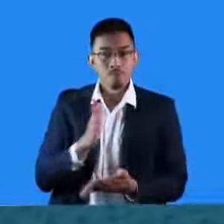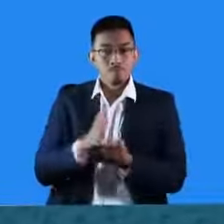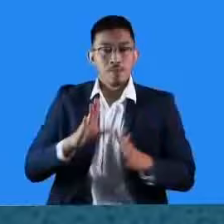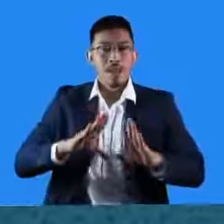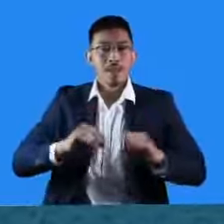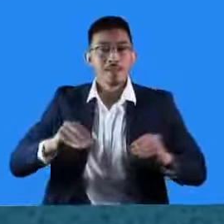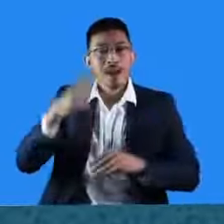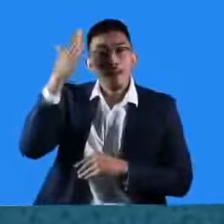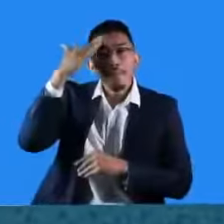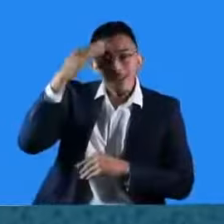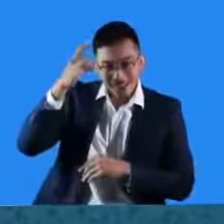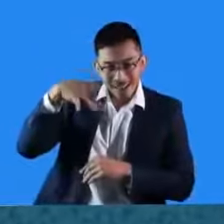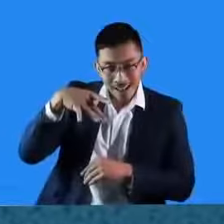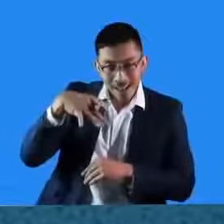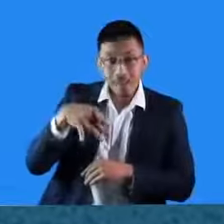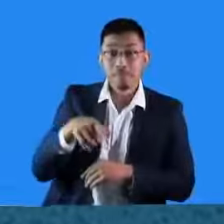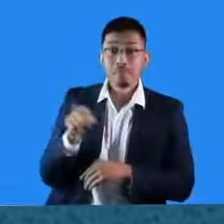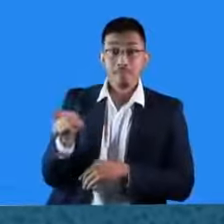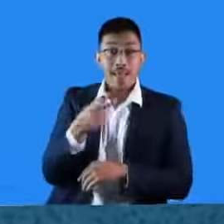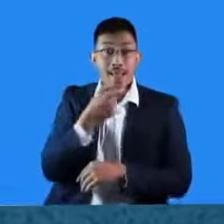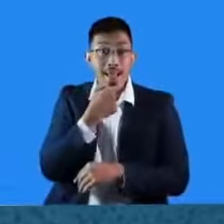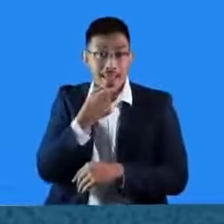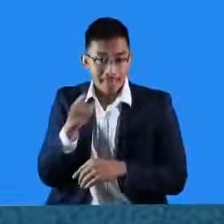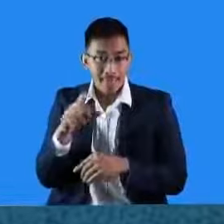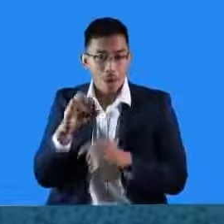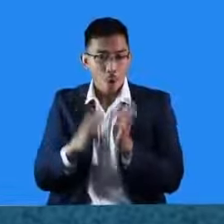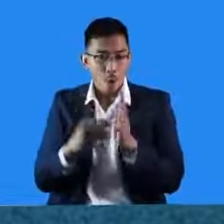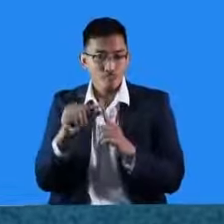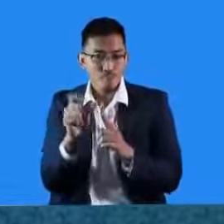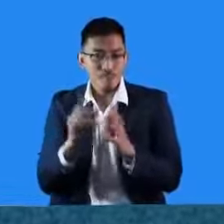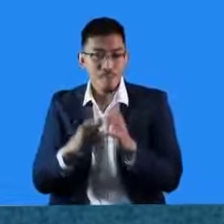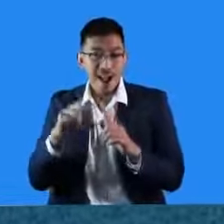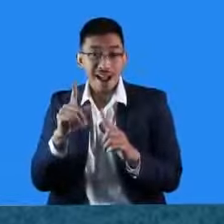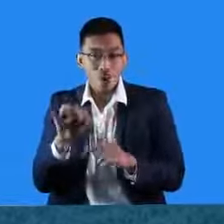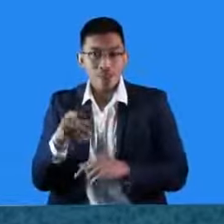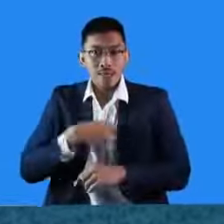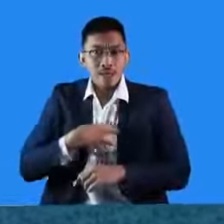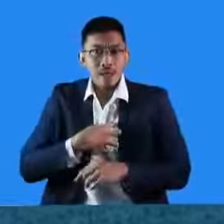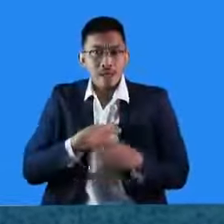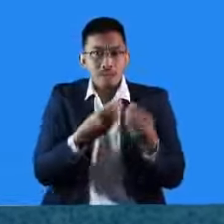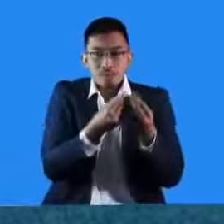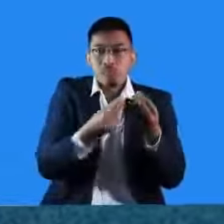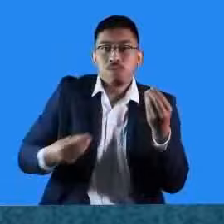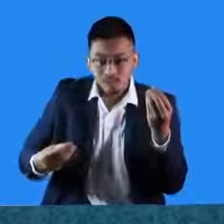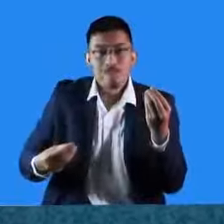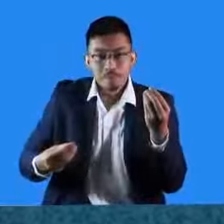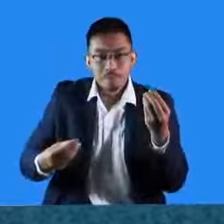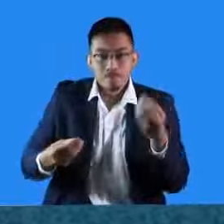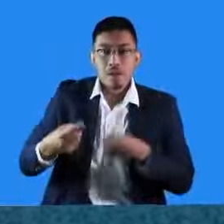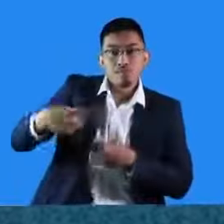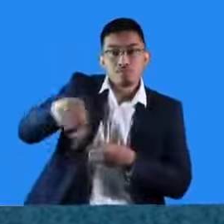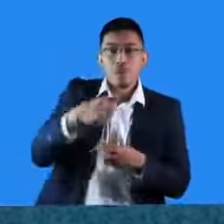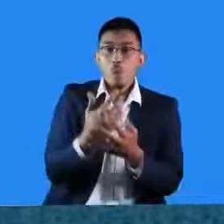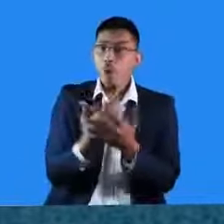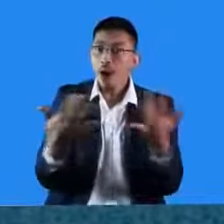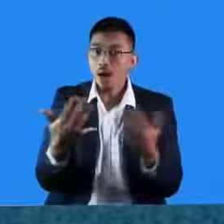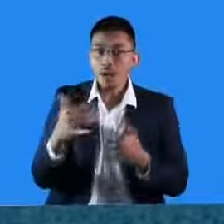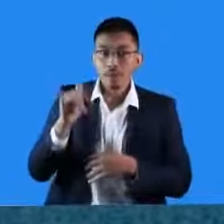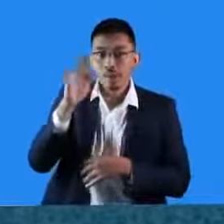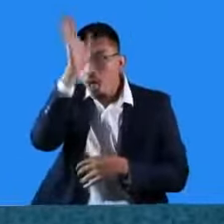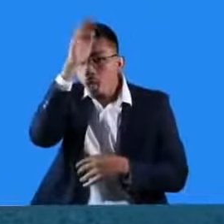desa. Ia mewarisi jiwa kepemimpinan Ompu Mario, sehingga warga tidak ragu untuk